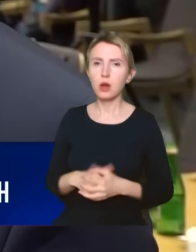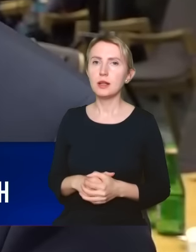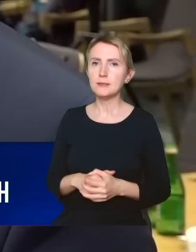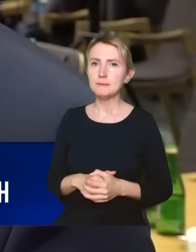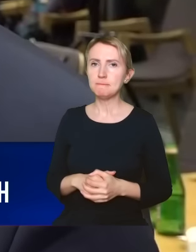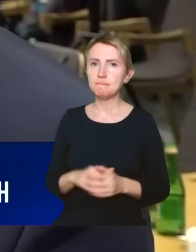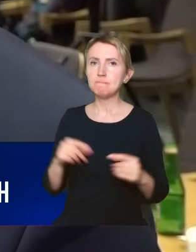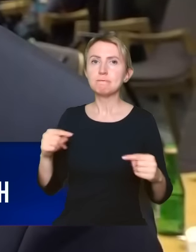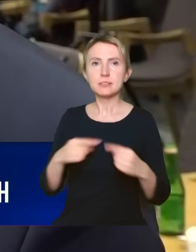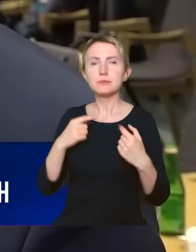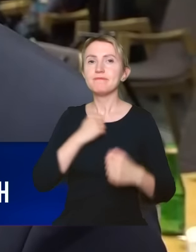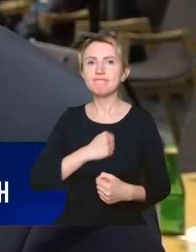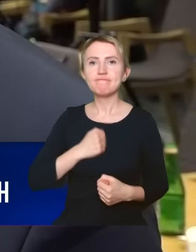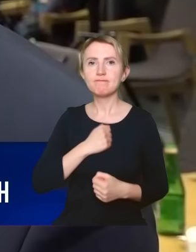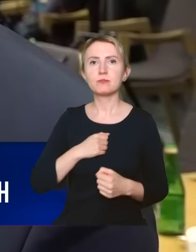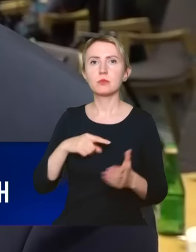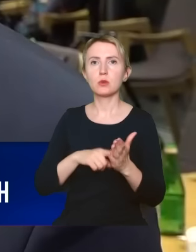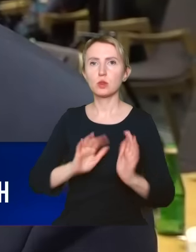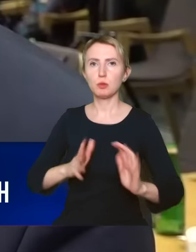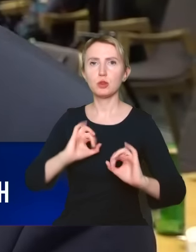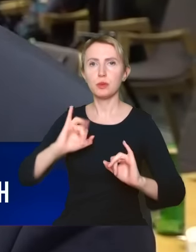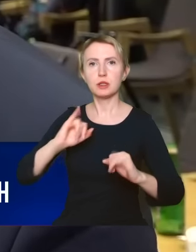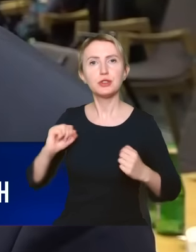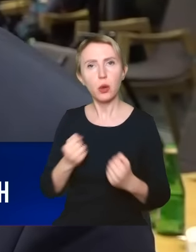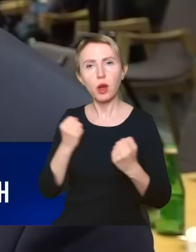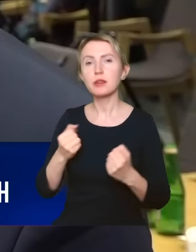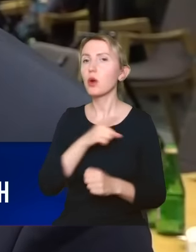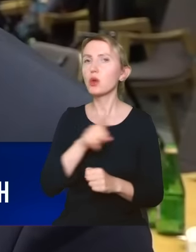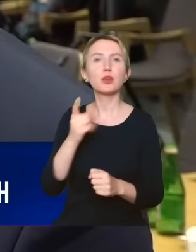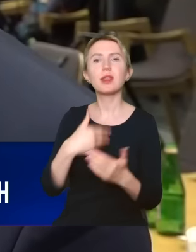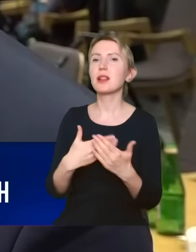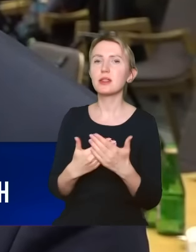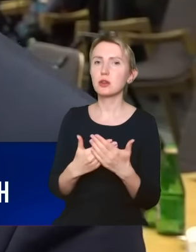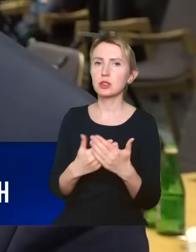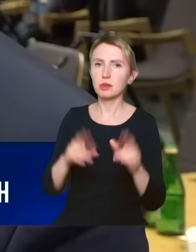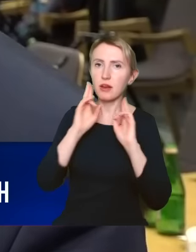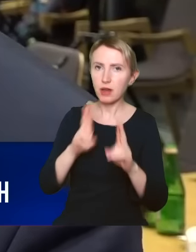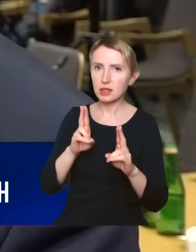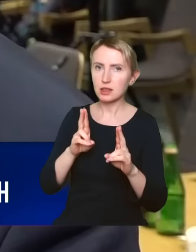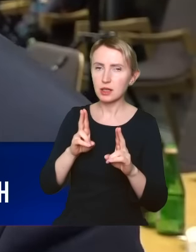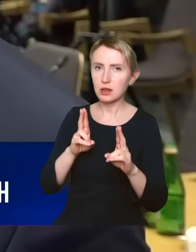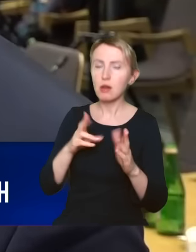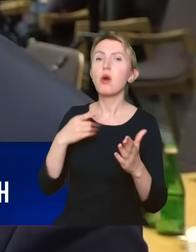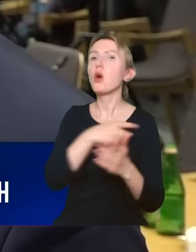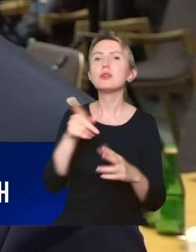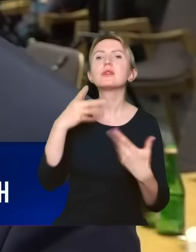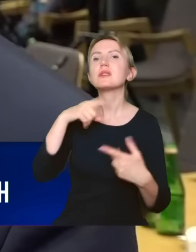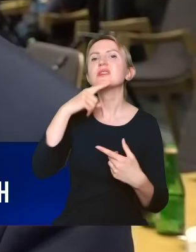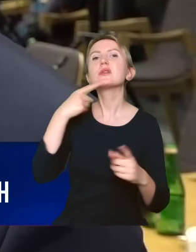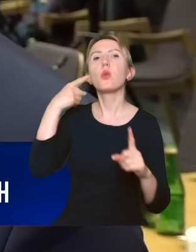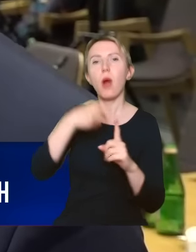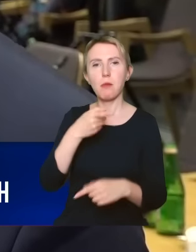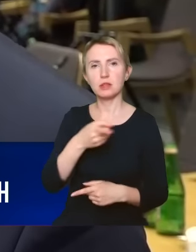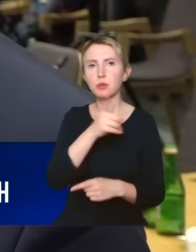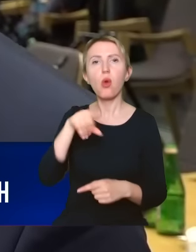wpisuje niestety w ten mechanizm ich działania. Oni tutaj są nie po to, żeby ustalić fakty. Oni są po to, żeby kłamać. Oni są po to, żeby